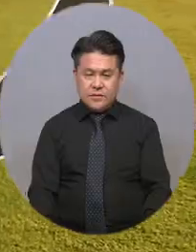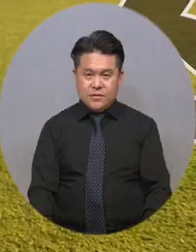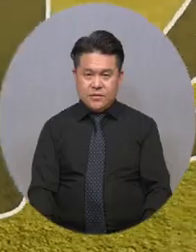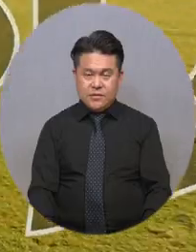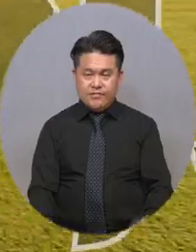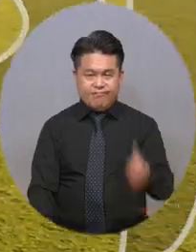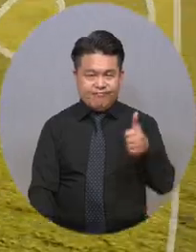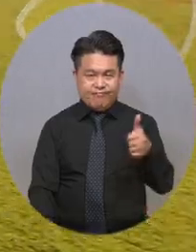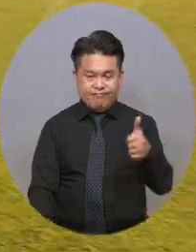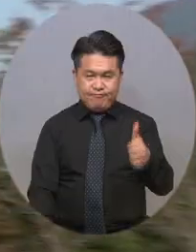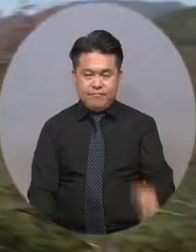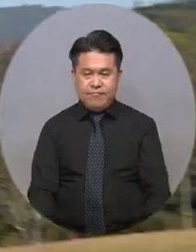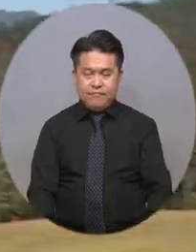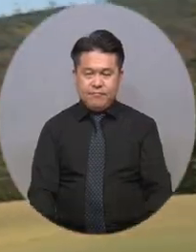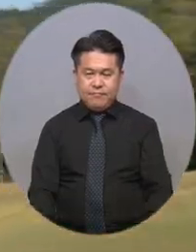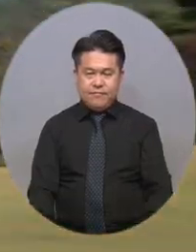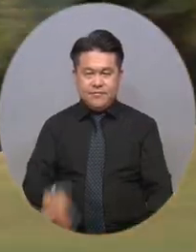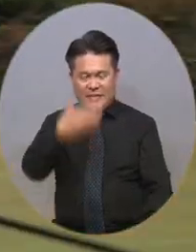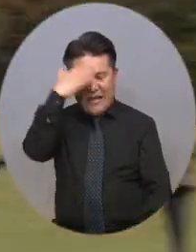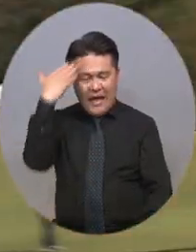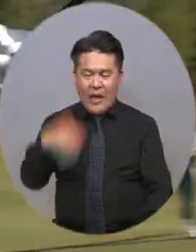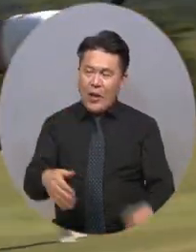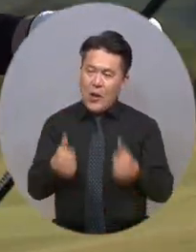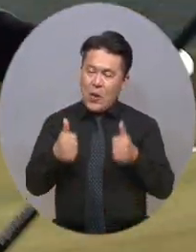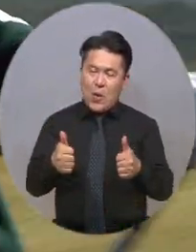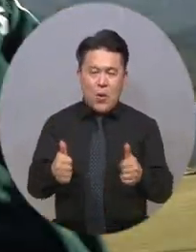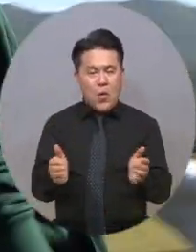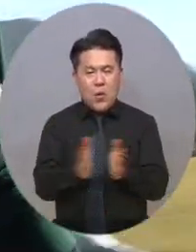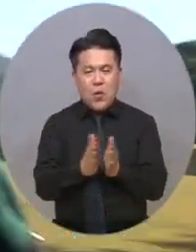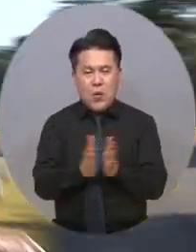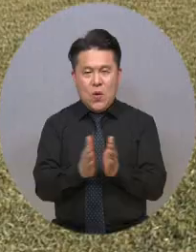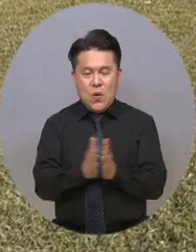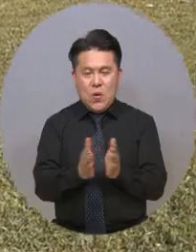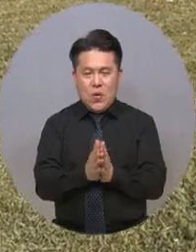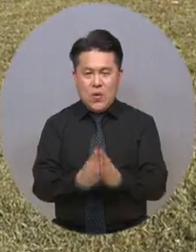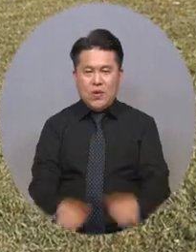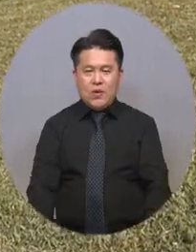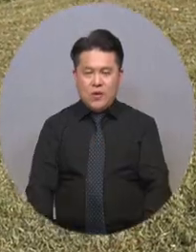아, 나이스! 다행이다, 다행이다, 나이스, 다행이다. 나이스. 다행이다, 다행이다.